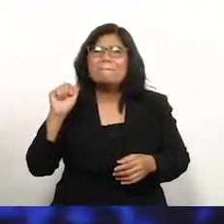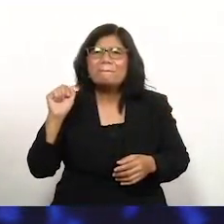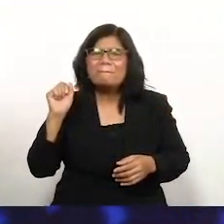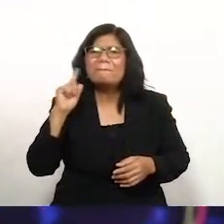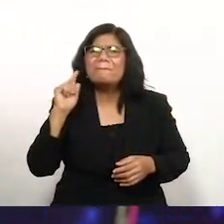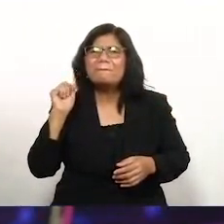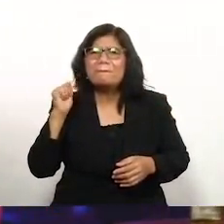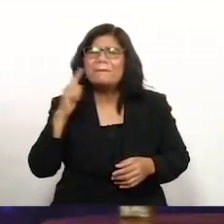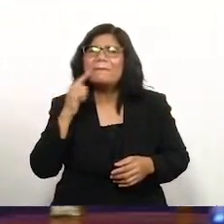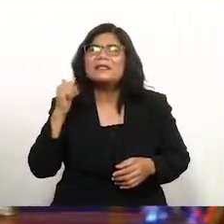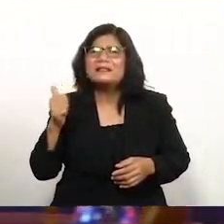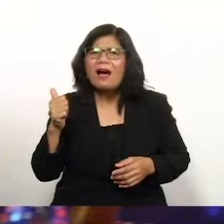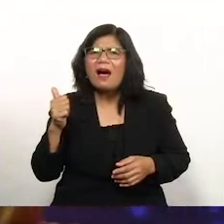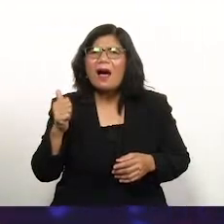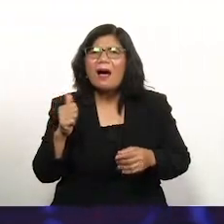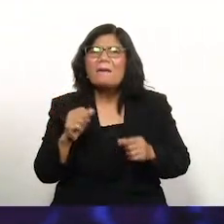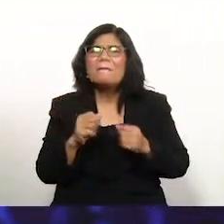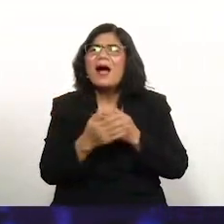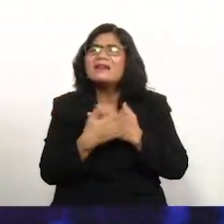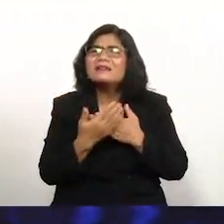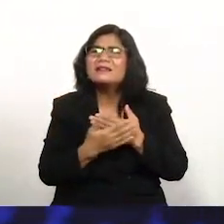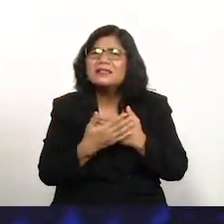Hai kalau hidup saya tidak diberkati